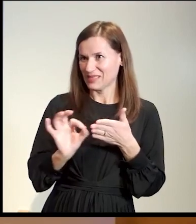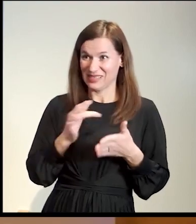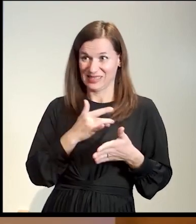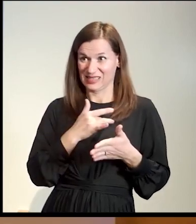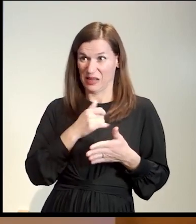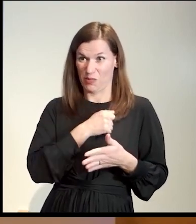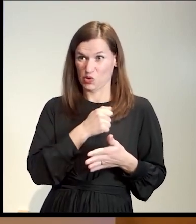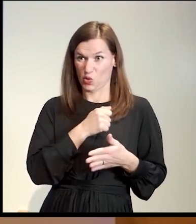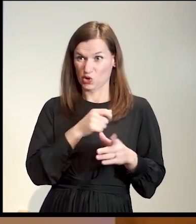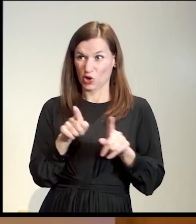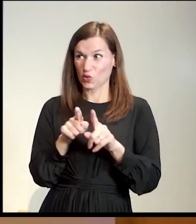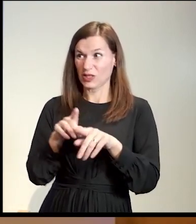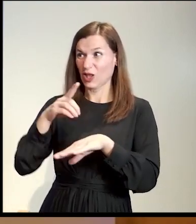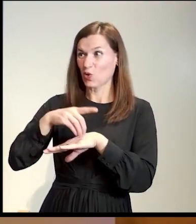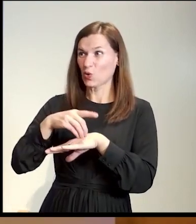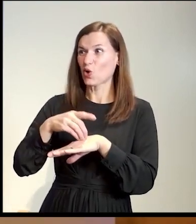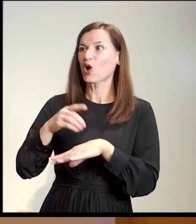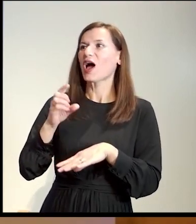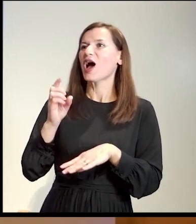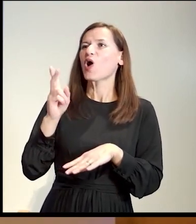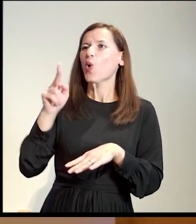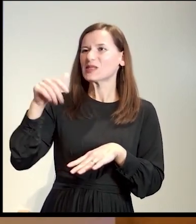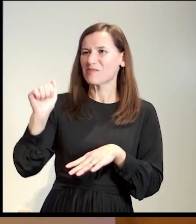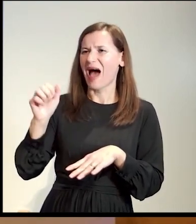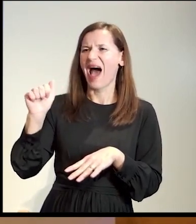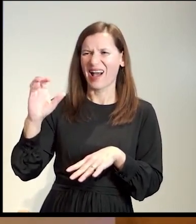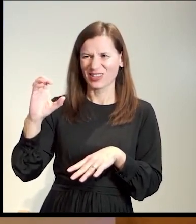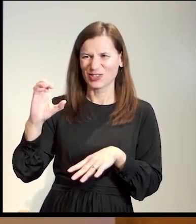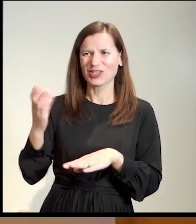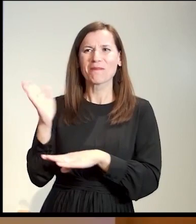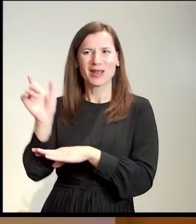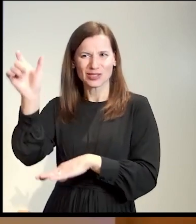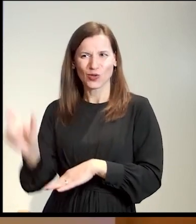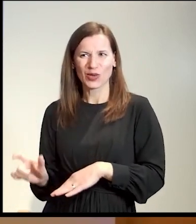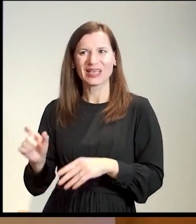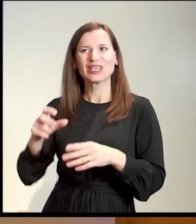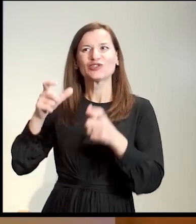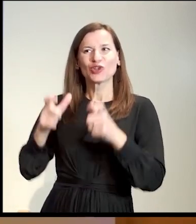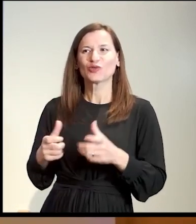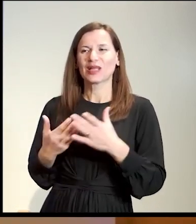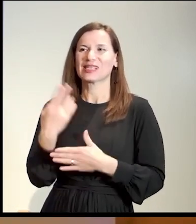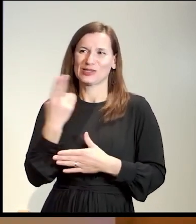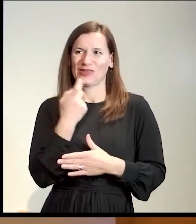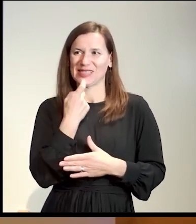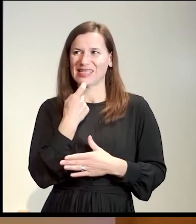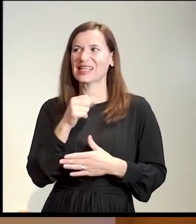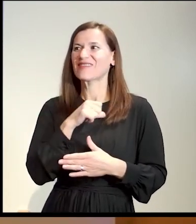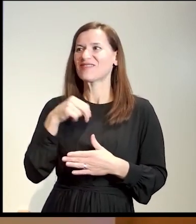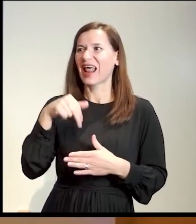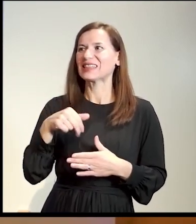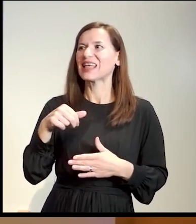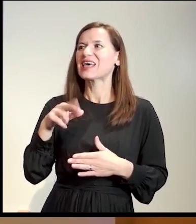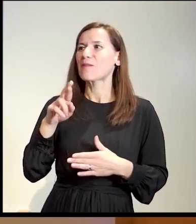poskoči tudi doktorju Kozmi Ahačiču, predstojniku Inštituta za slovenski jezik Frana Ramovša pri ZRC